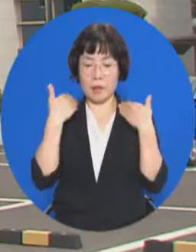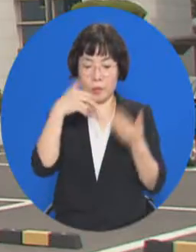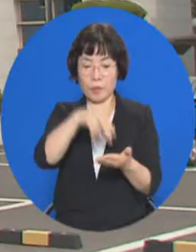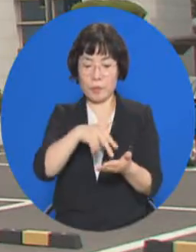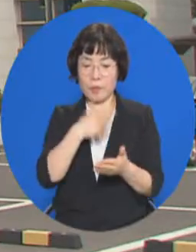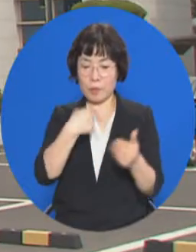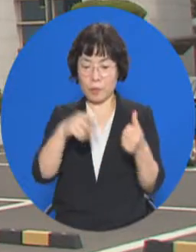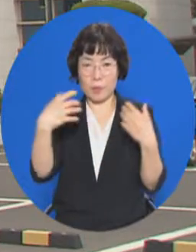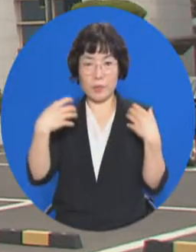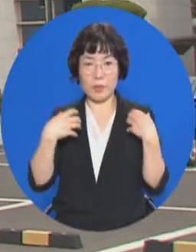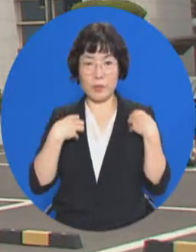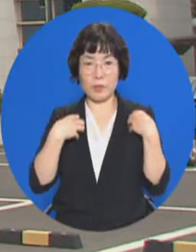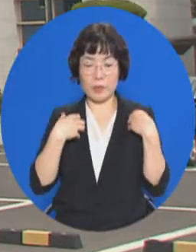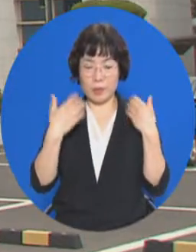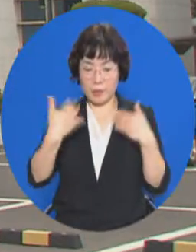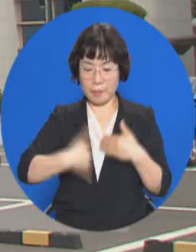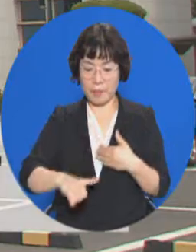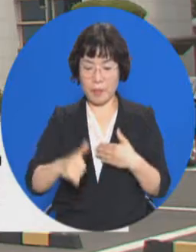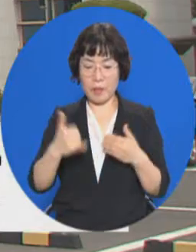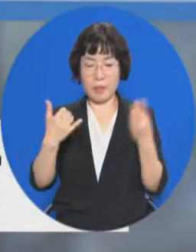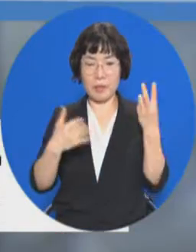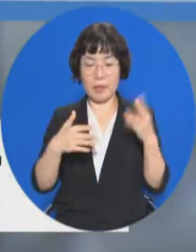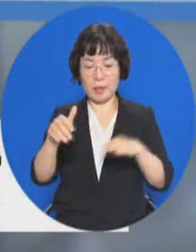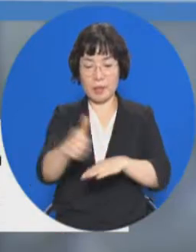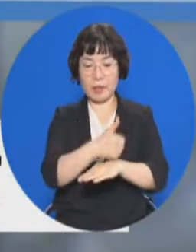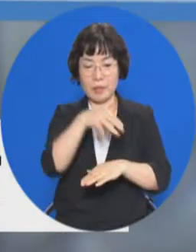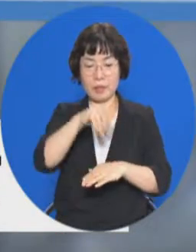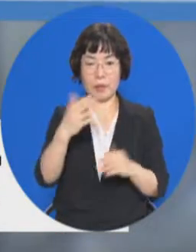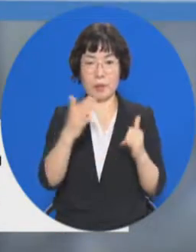따라 여수교육지원청은 자녀 3명이 다니던